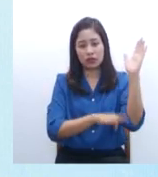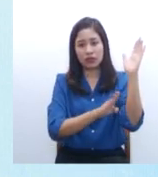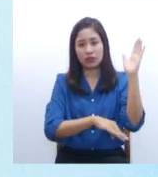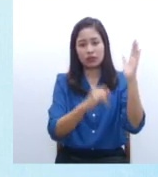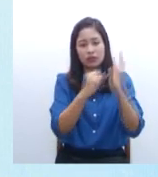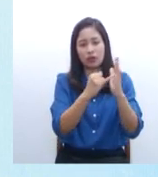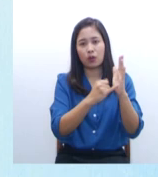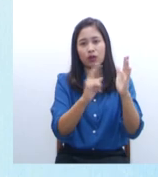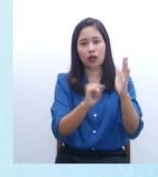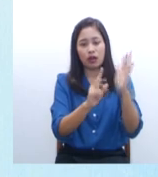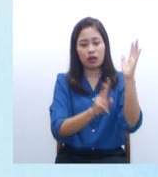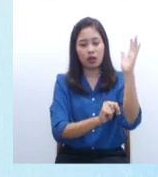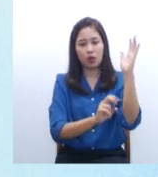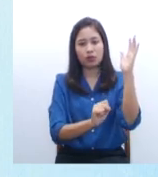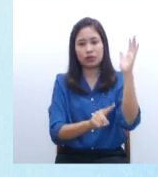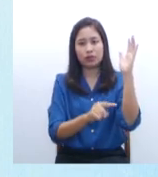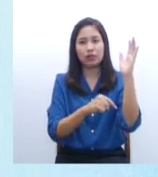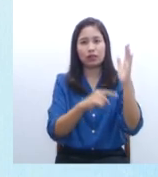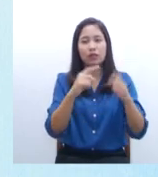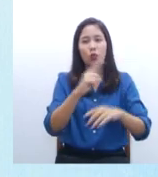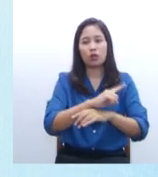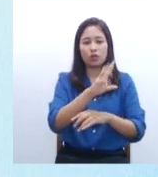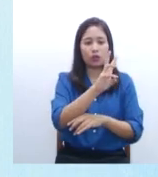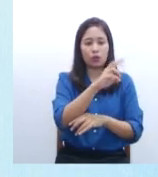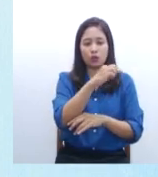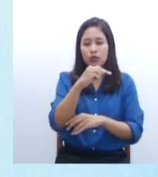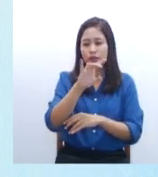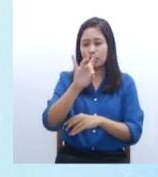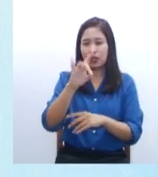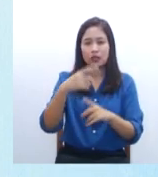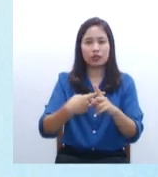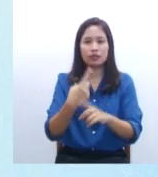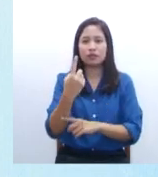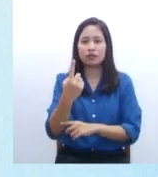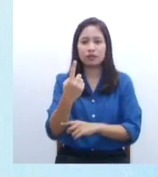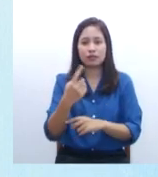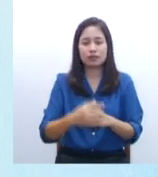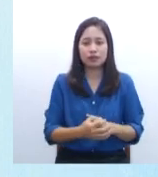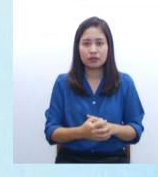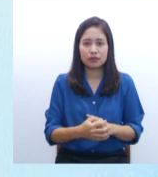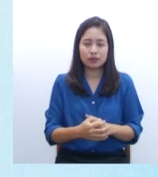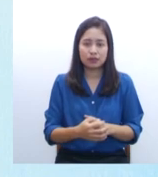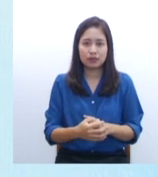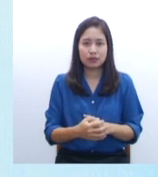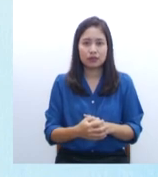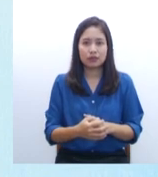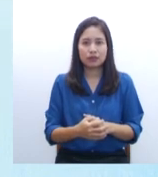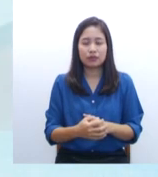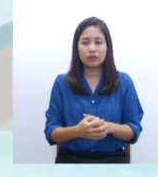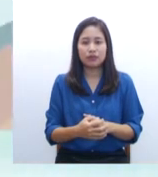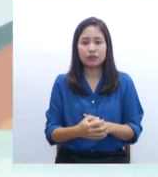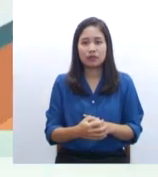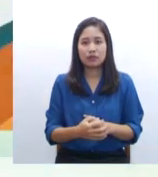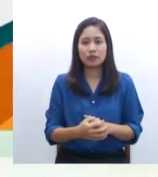ดที่จังหวัดนครศรีธรรมราชระหว่างวันที่6ถึงวันที่8มกราคม2563นะครับ